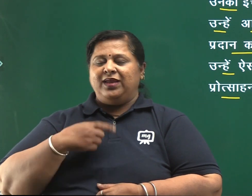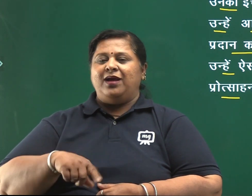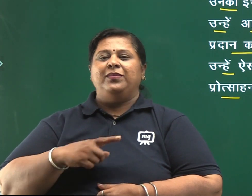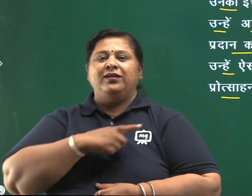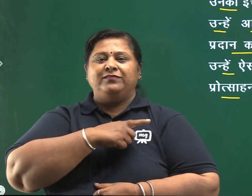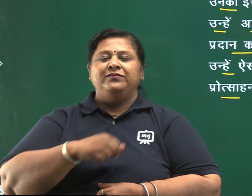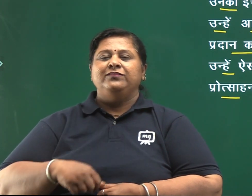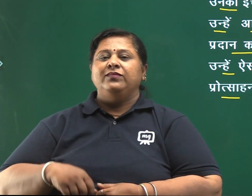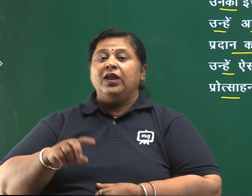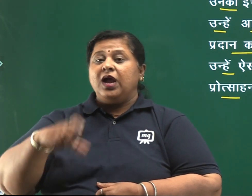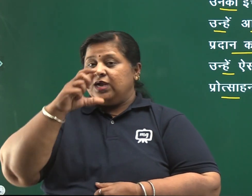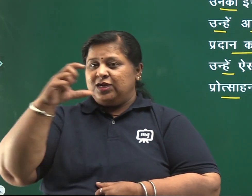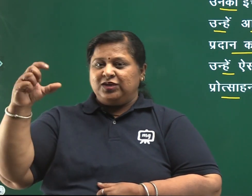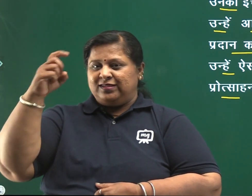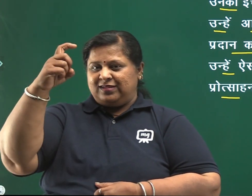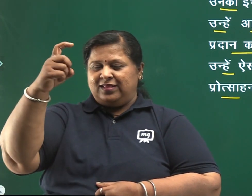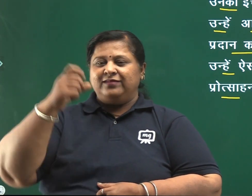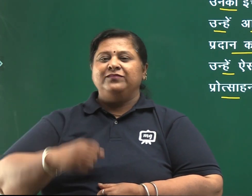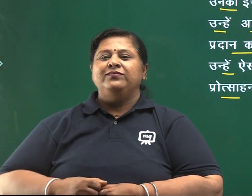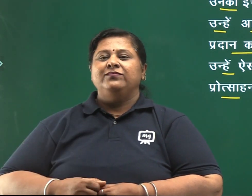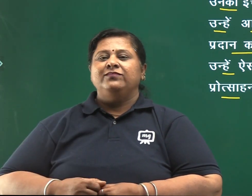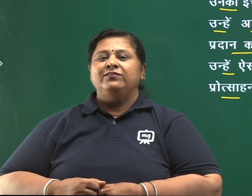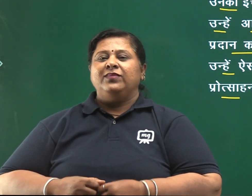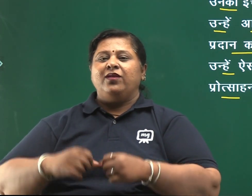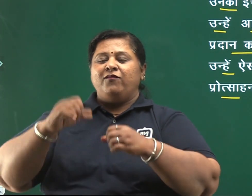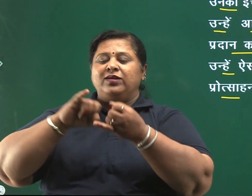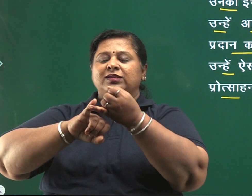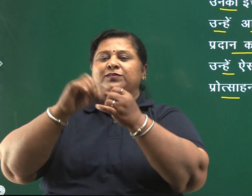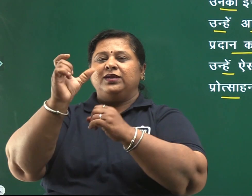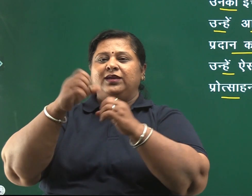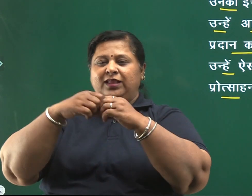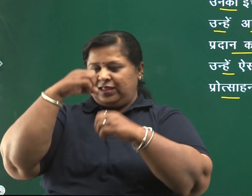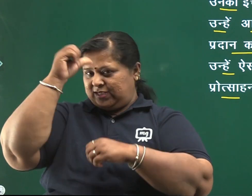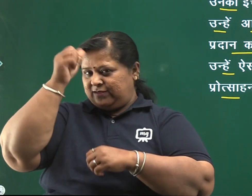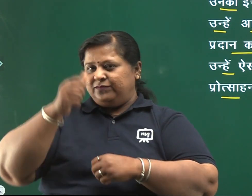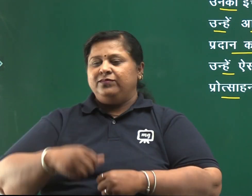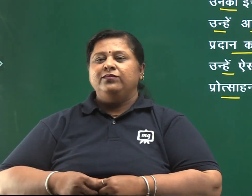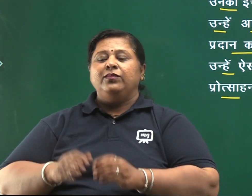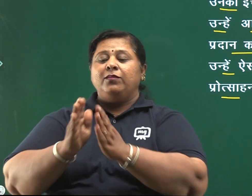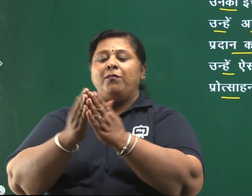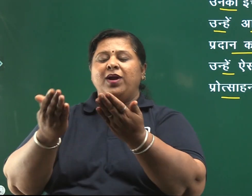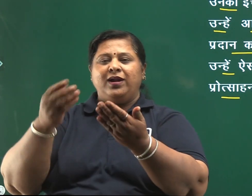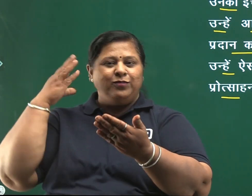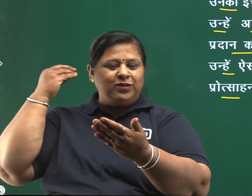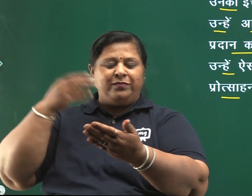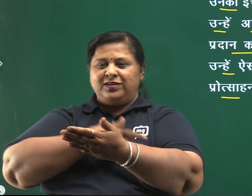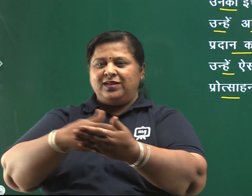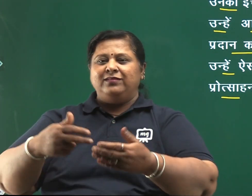पर कक्षा 7 विषय हिंदी पाठ्य पुस्तक